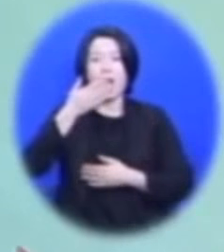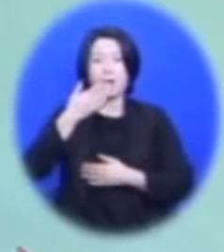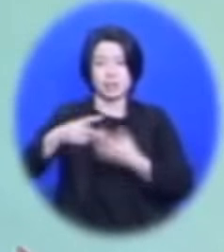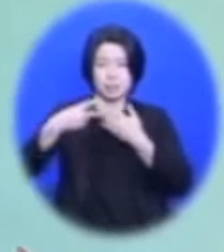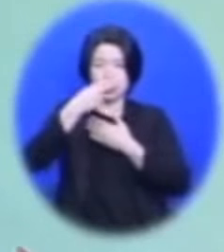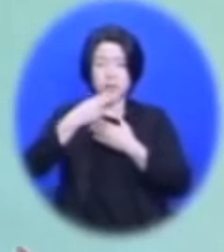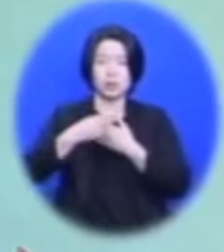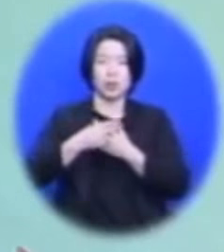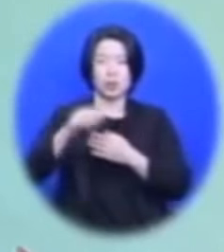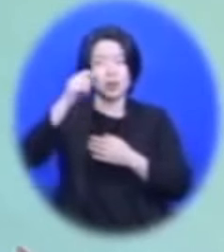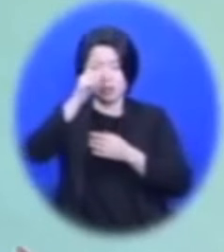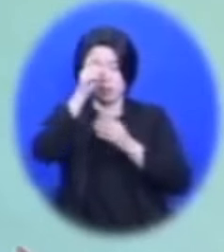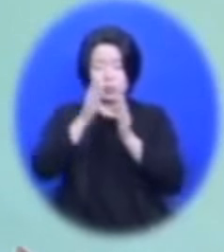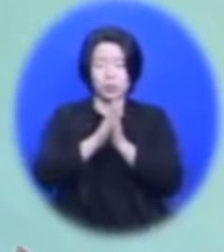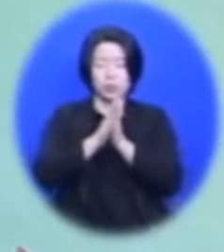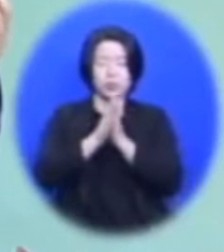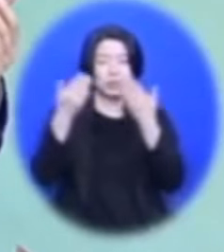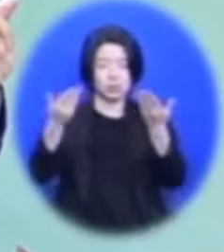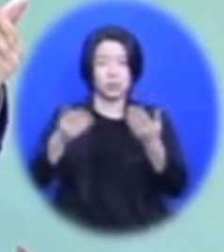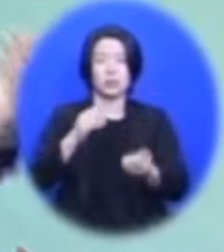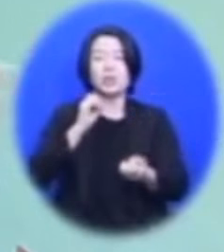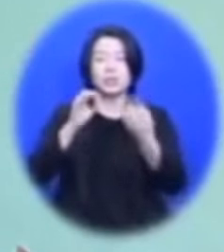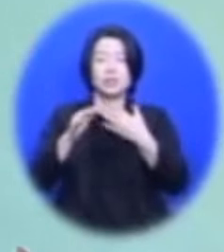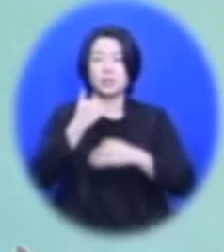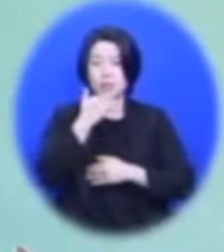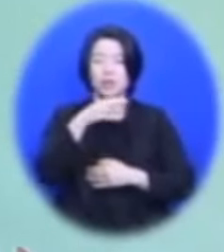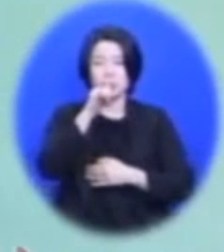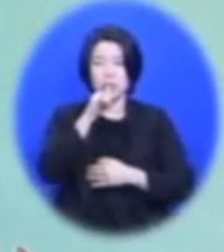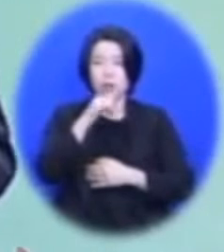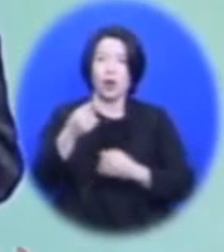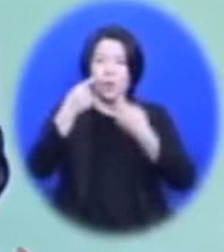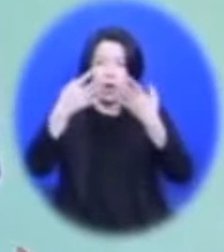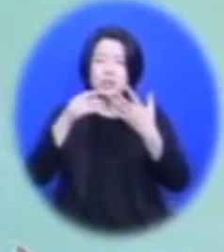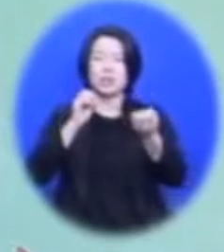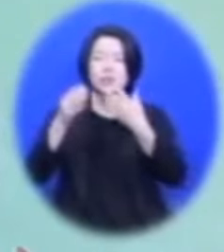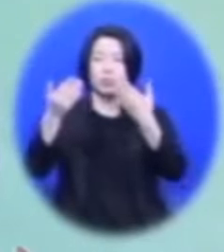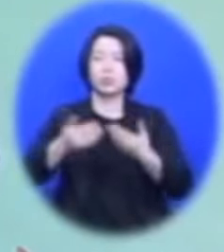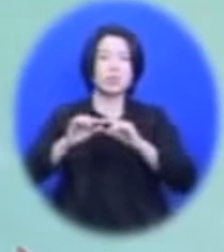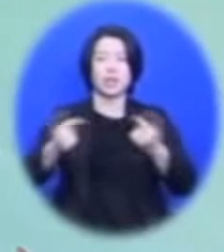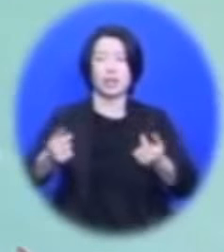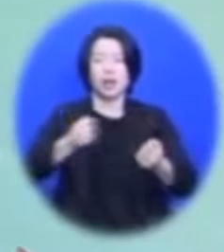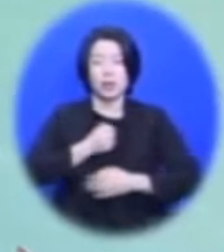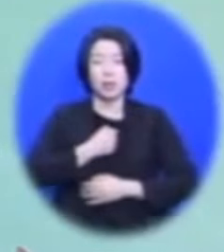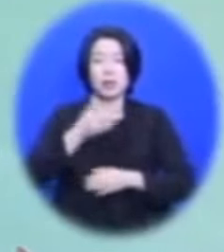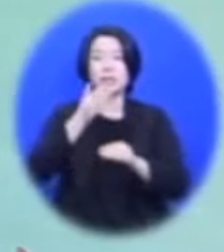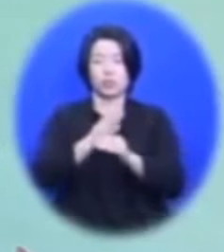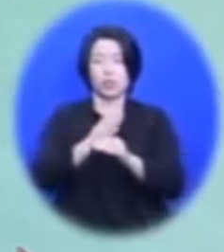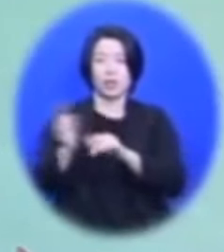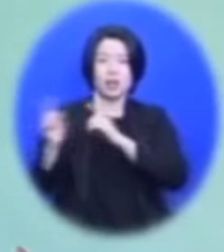기도 응답을 기다리고 있었어요. 하나님이 뚜렷한 응답을 주시지 않아서 답답해하다가 부흥에